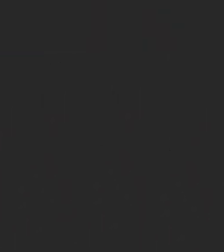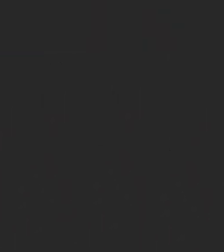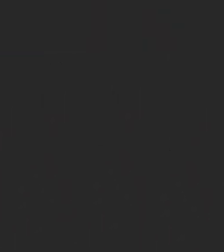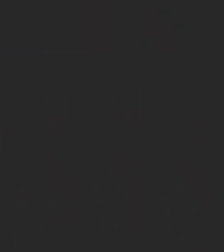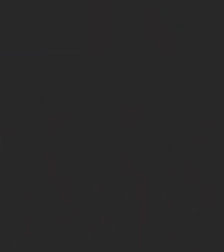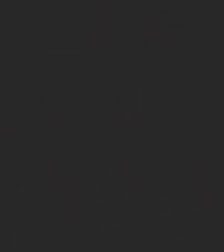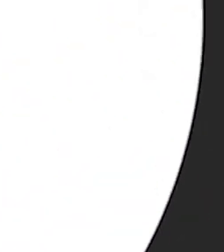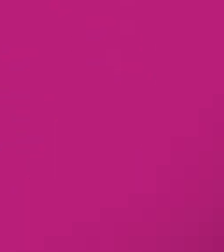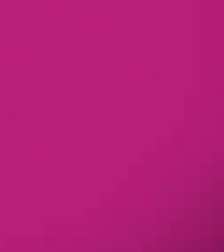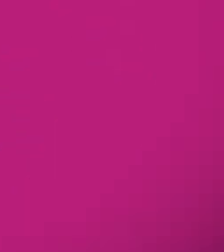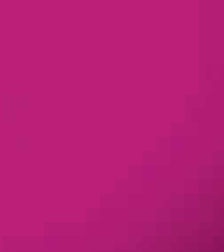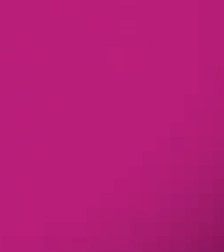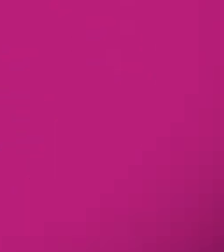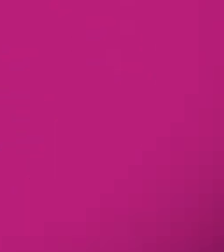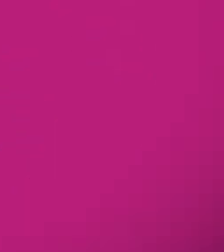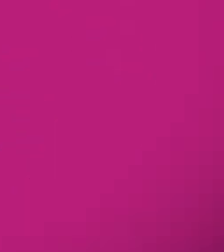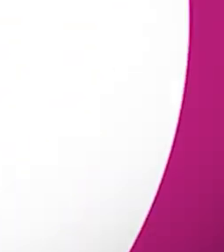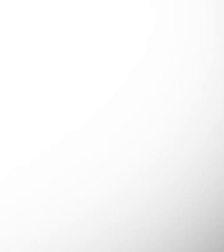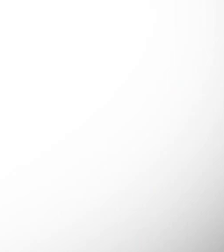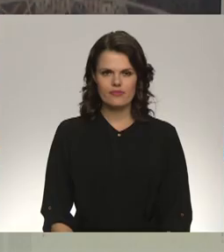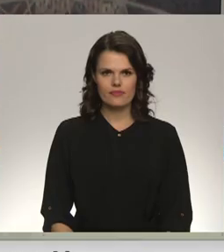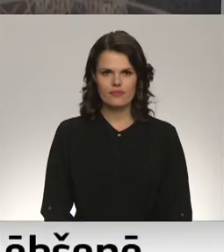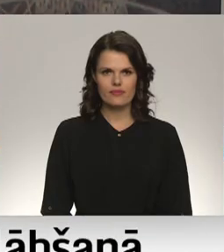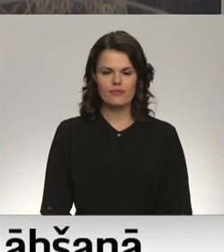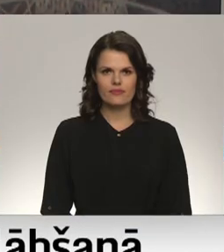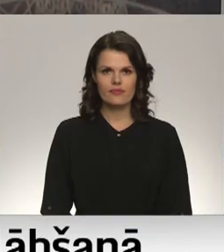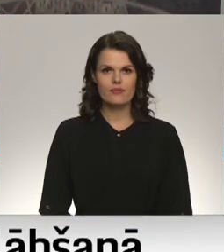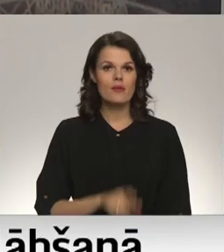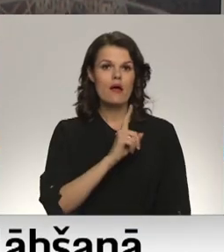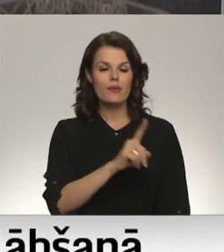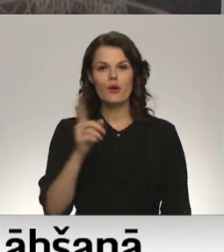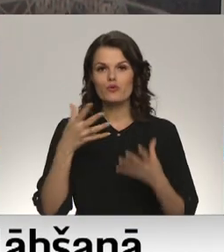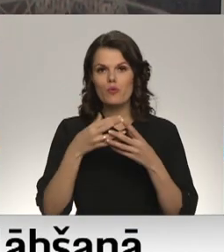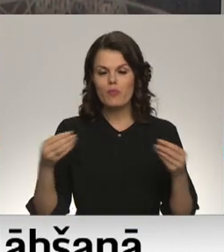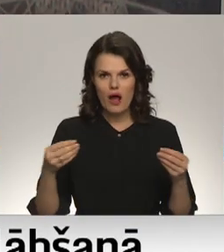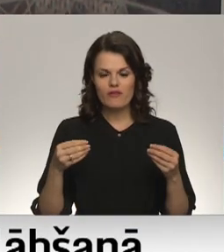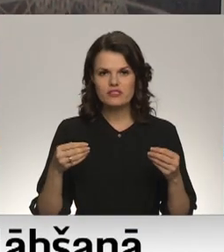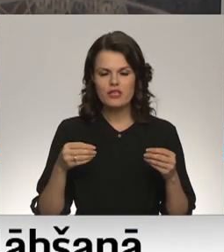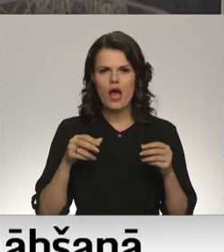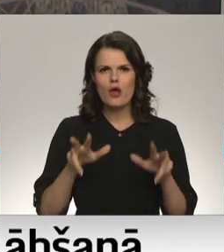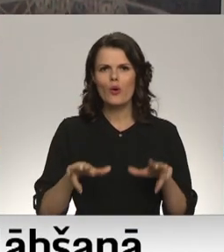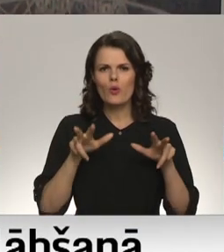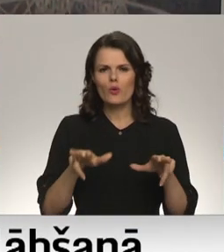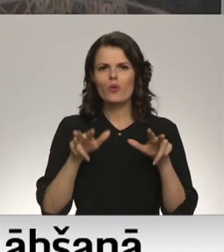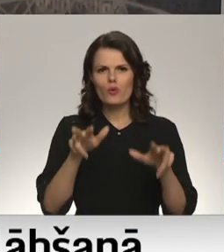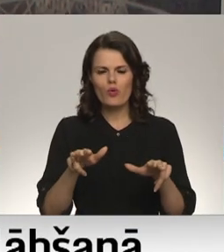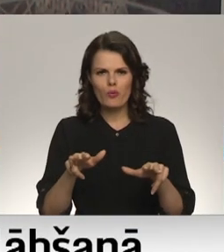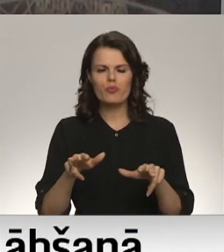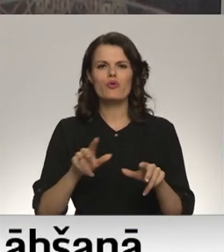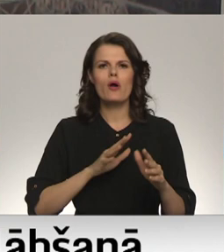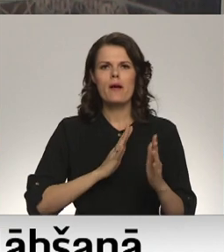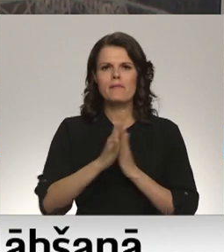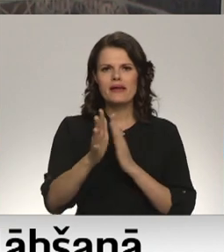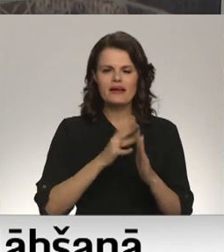Re, viss ēters ir te! Katru pavasari krūpju migrācijas laikā uz Latvijas ceļiem iet bojā